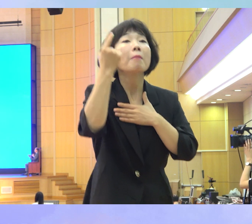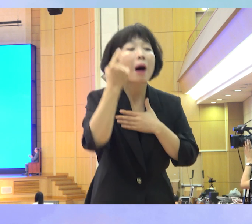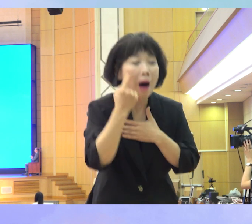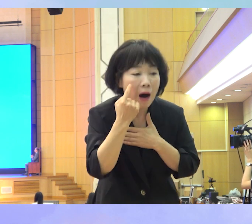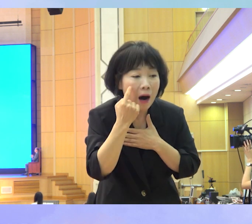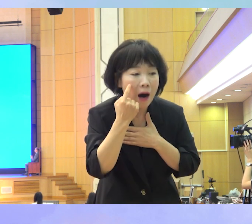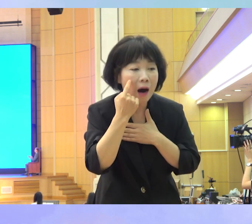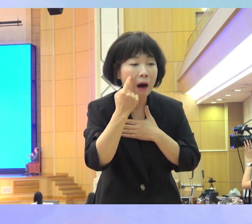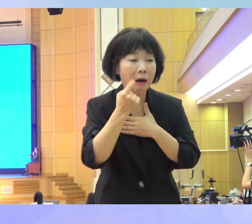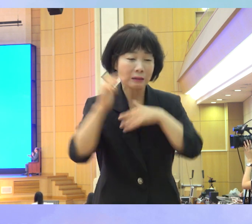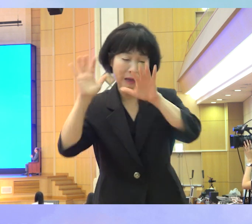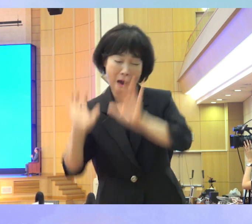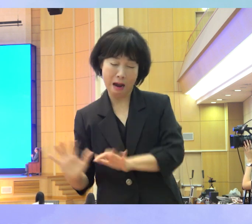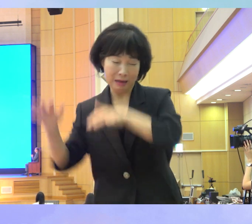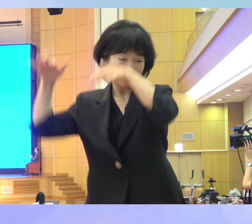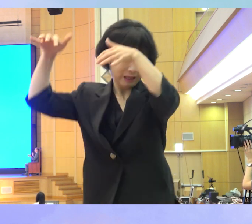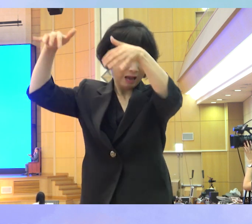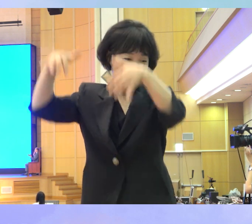가다가